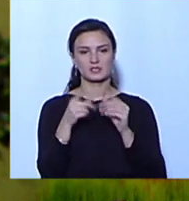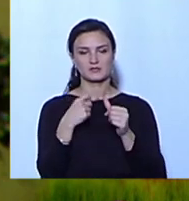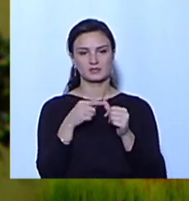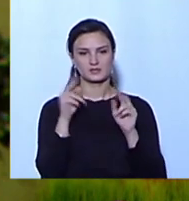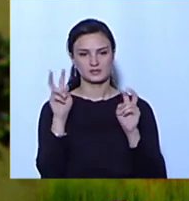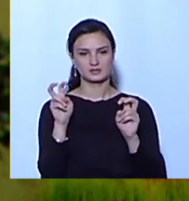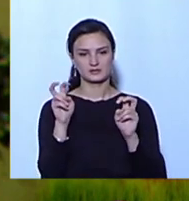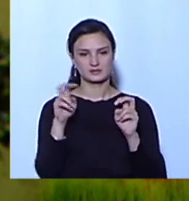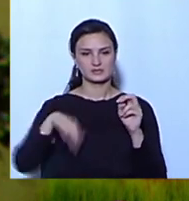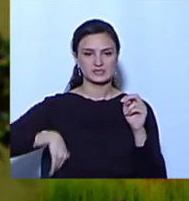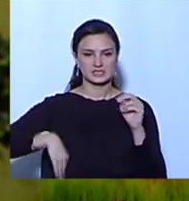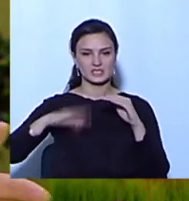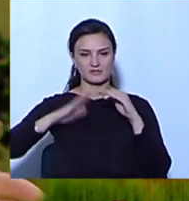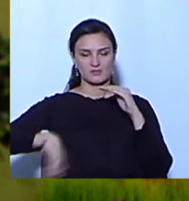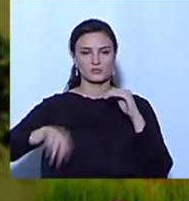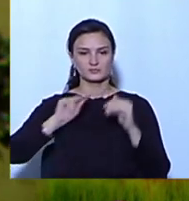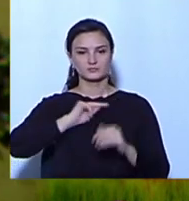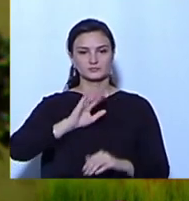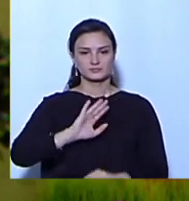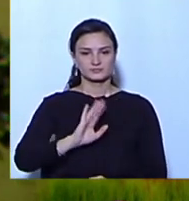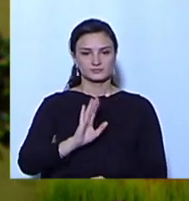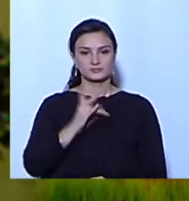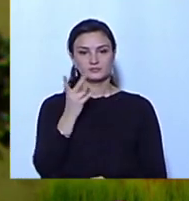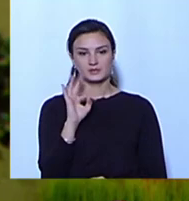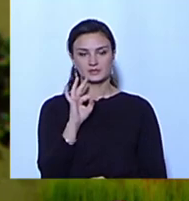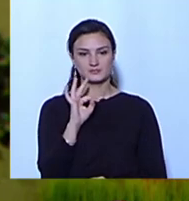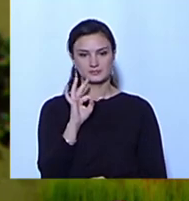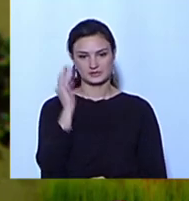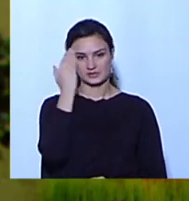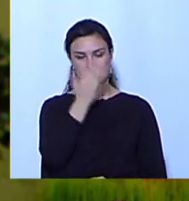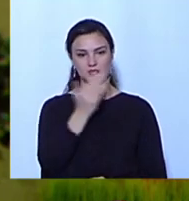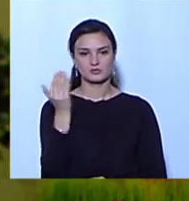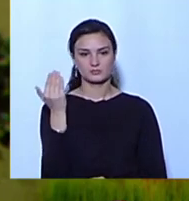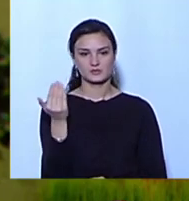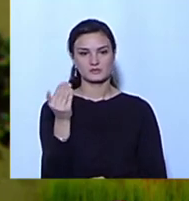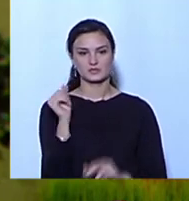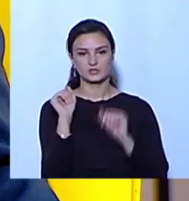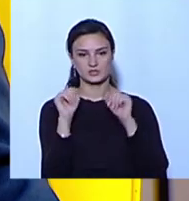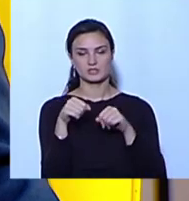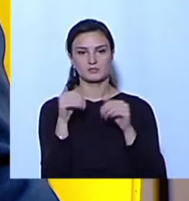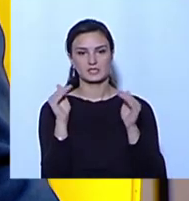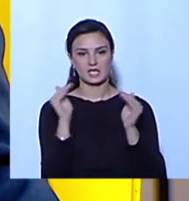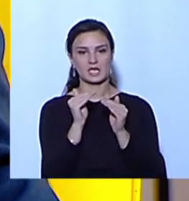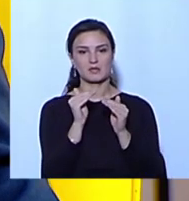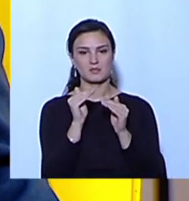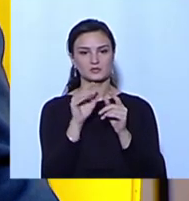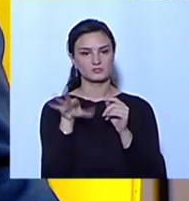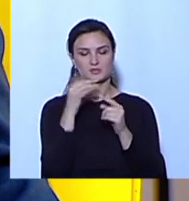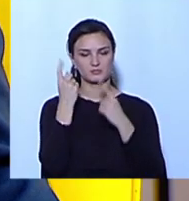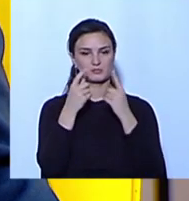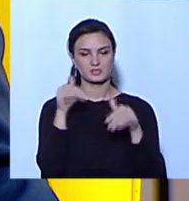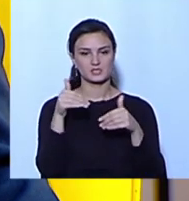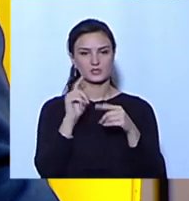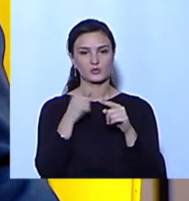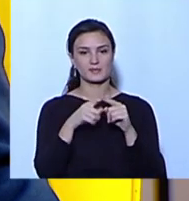ქვია წელს ქვემოთ დამბლა. მაგრამ საზოგადოებისათვის შეიძლება ნაკლებად არის ცნობილი, რომ